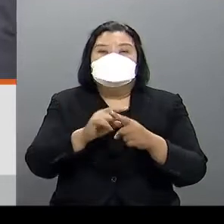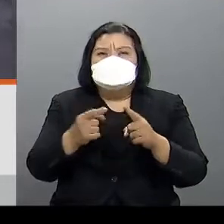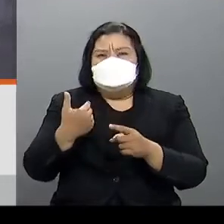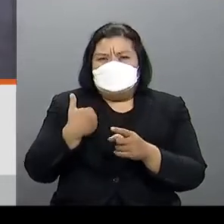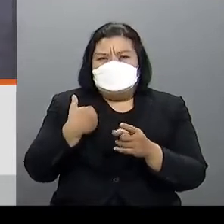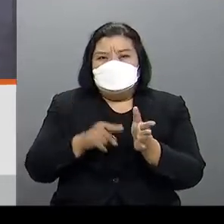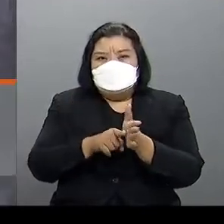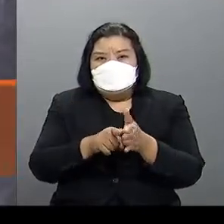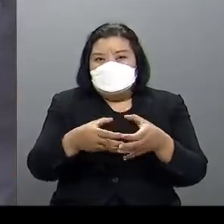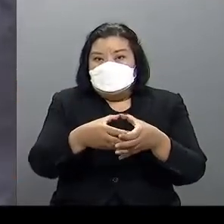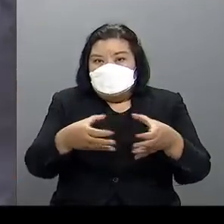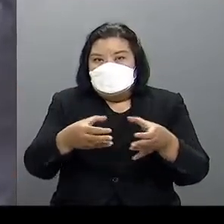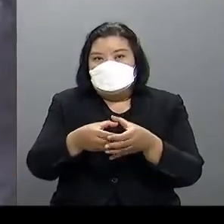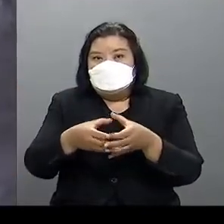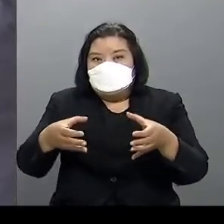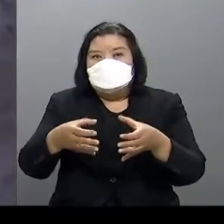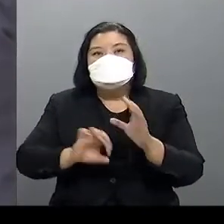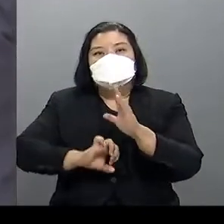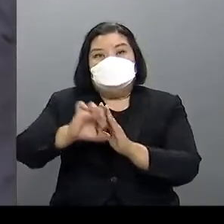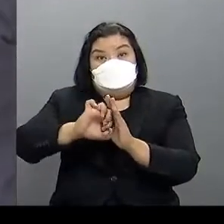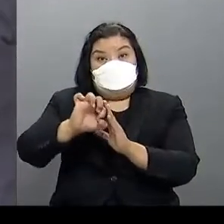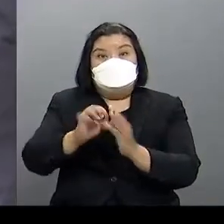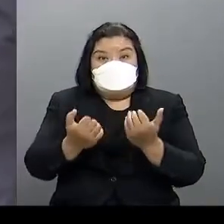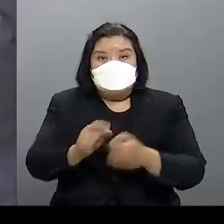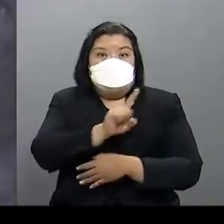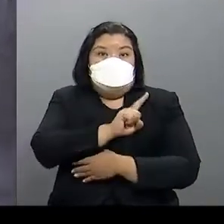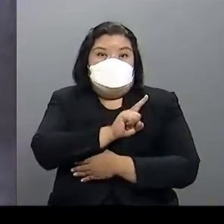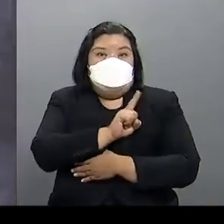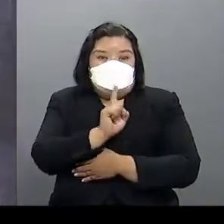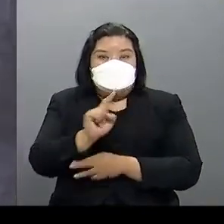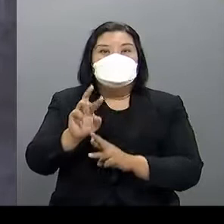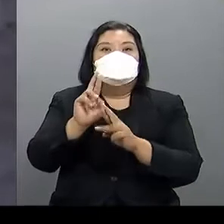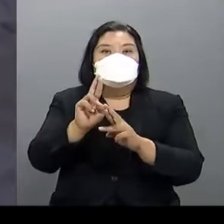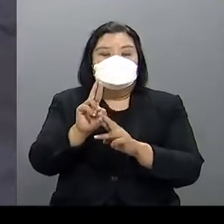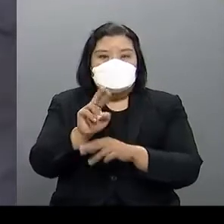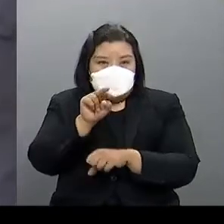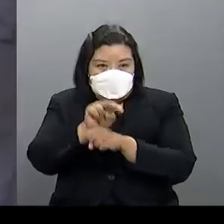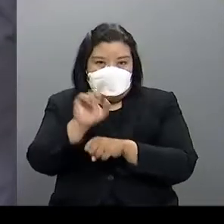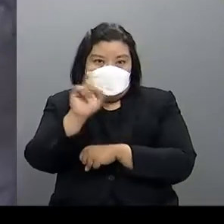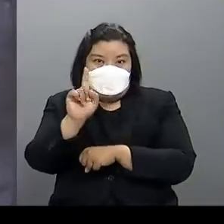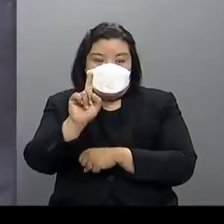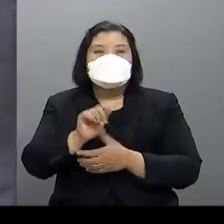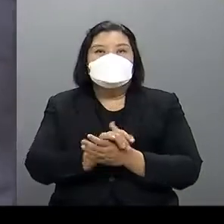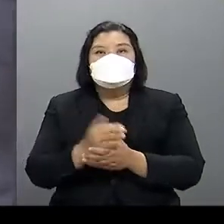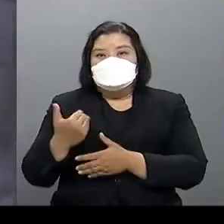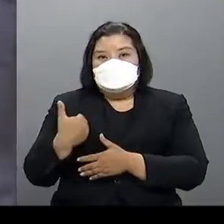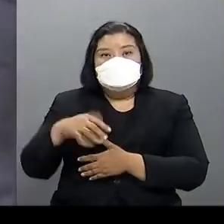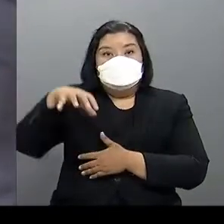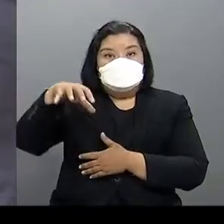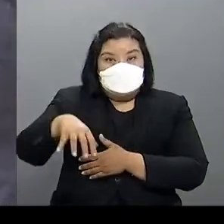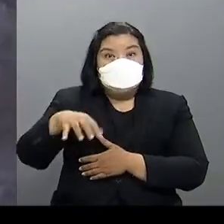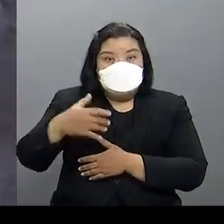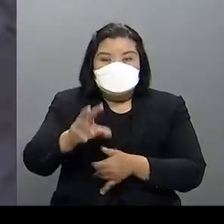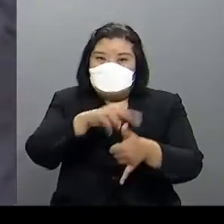างต่อเนื่องทำให้หน่วยงานที่เกี่ยวข้องต้องมีการเฝ้าระวังเพิ่มเติมโดยเฉพาะการตั้งจุดคัดกรองและปิดสถานที่เสี่ยงเพิ่มเ